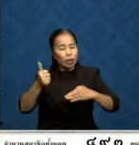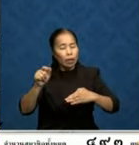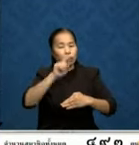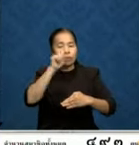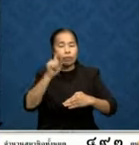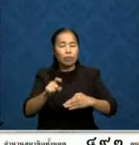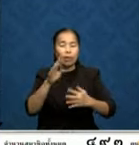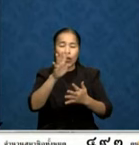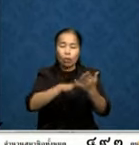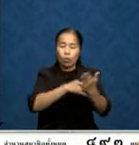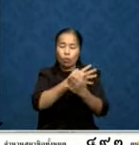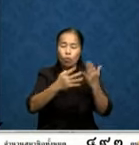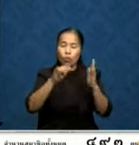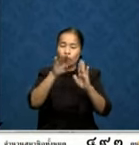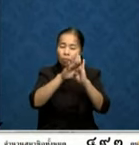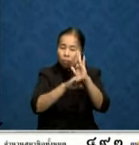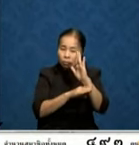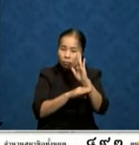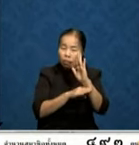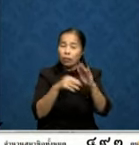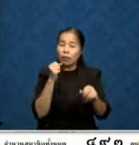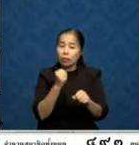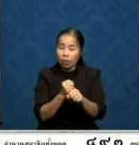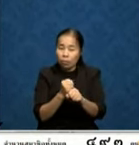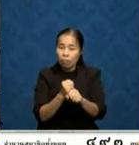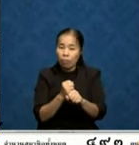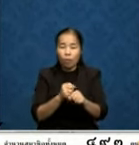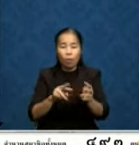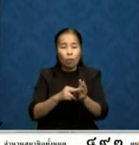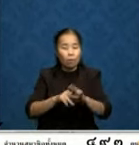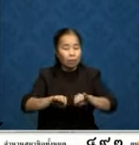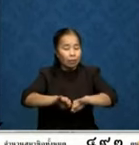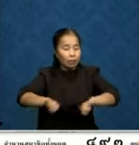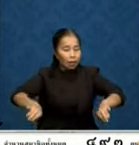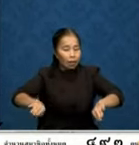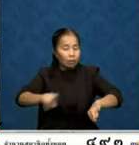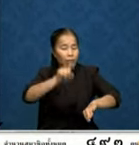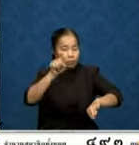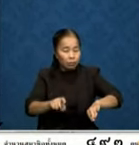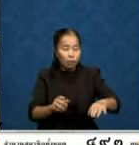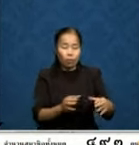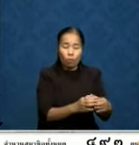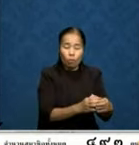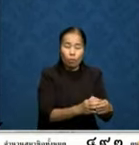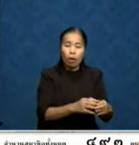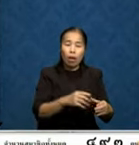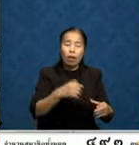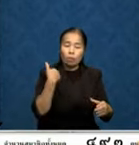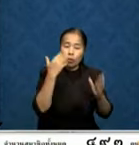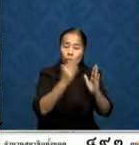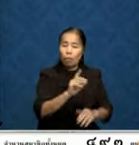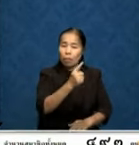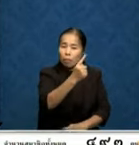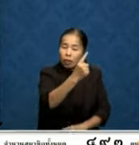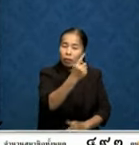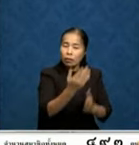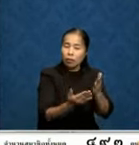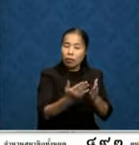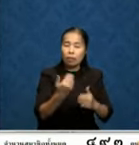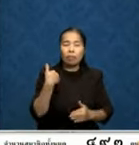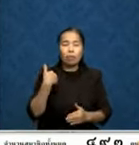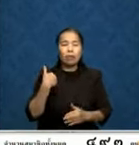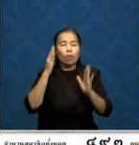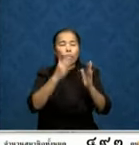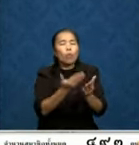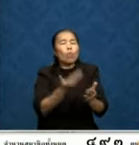ในเนื้อโยบายเนี่ยท่านจะกันไว้ให้เฉพาะผู้ลงทุนรายใหม่แน่นอนซึ่งก็คือเจ้าสัว